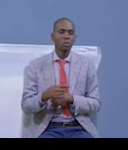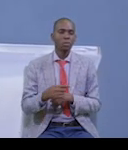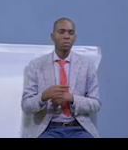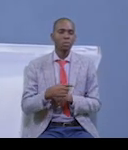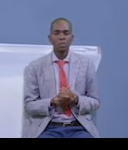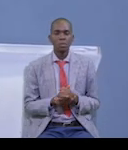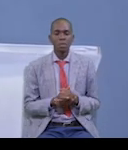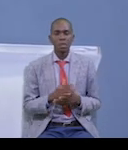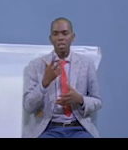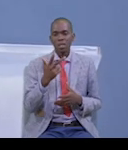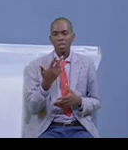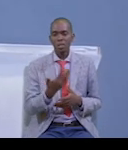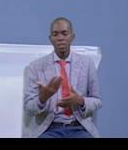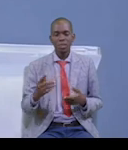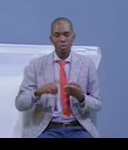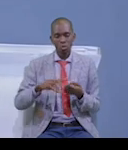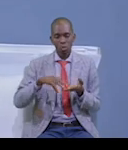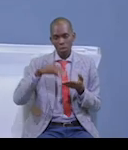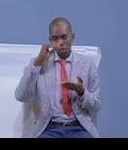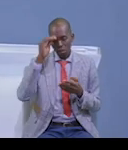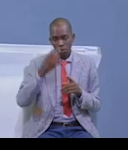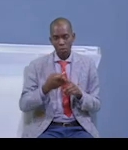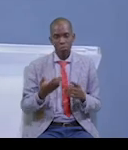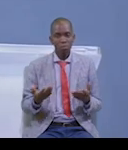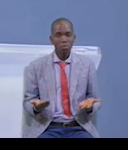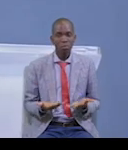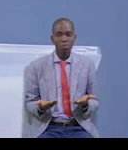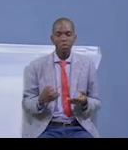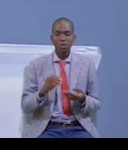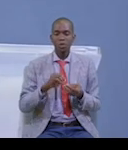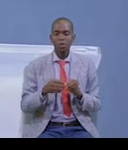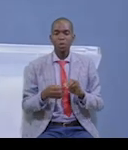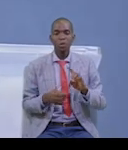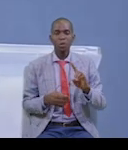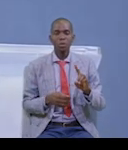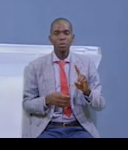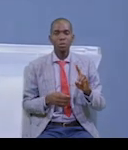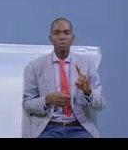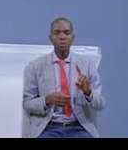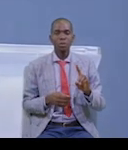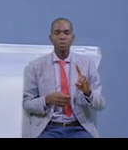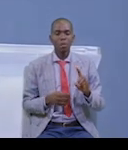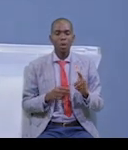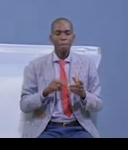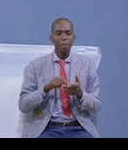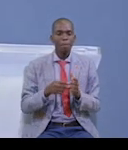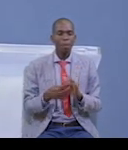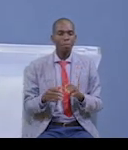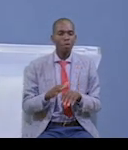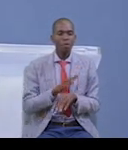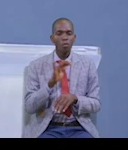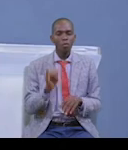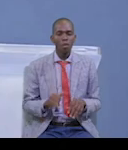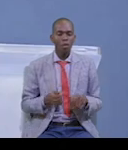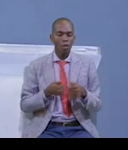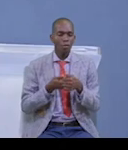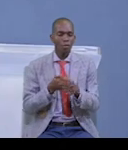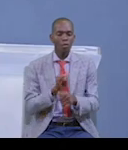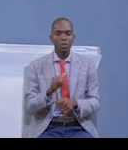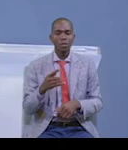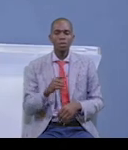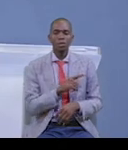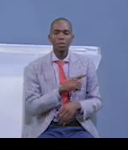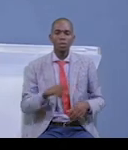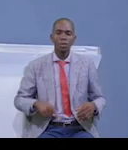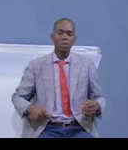సేవించుట. Three things we're looking at. మూడు సంగతులు మనం చూడబోతున్నాం. Number 1. మొదటిది. Purposefully following the Lord